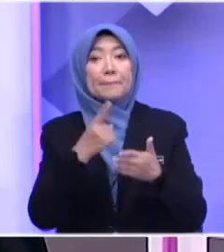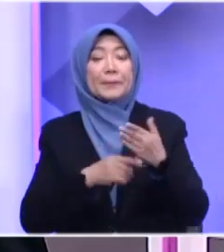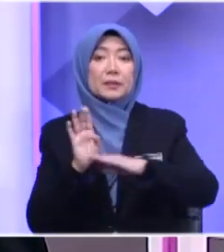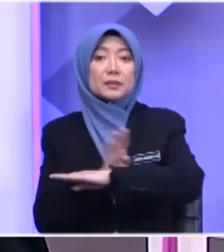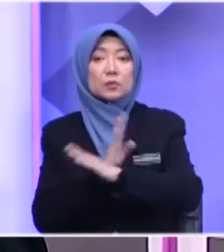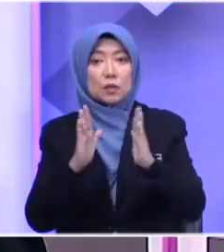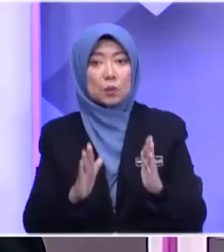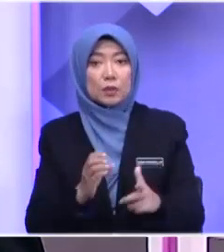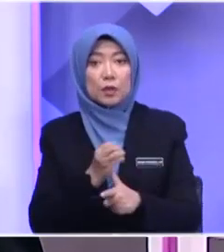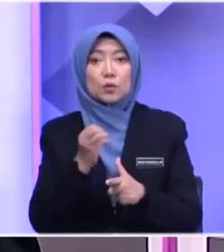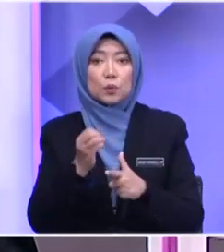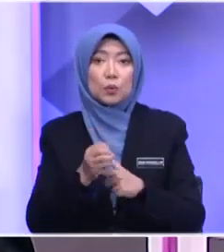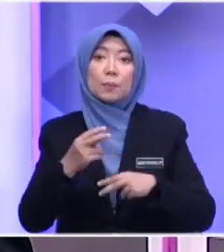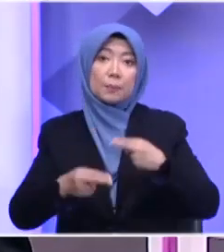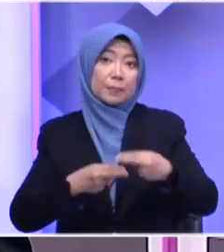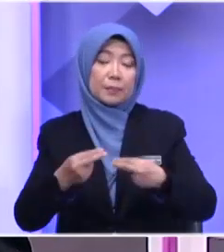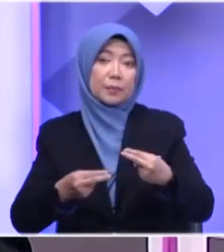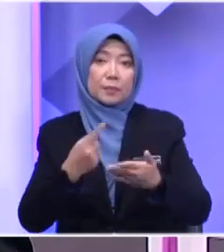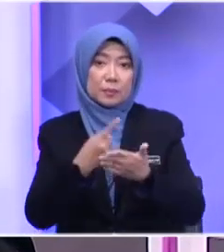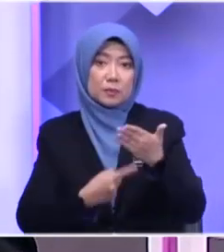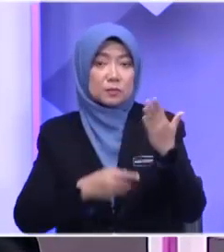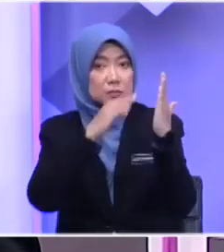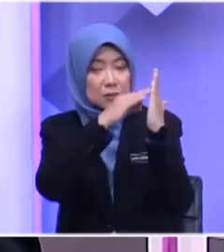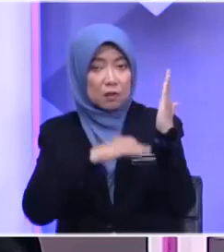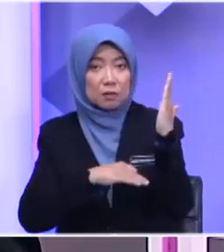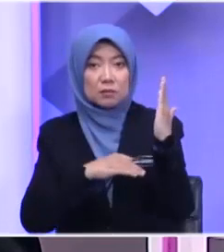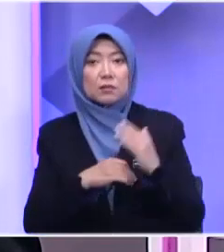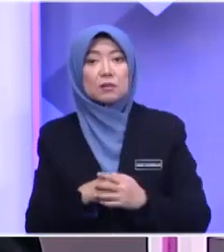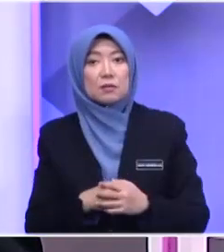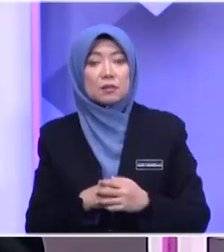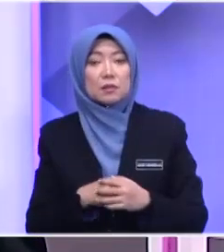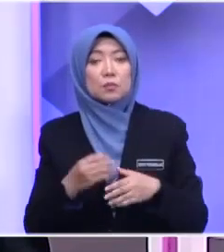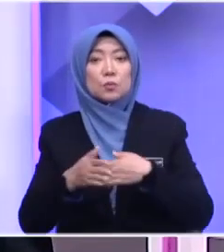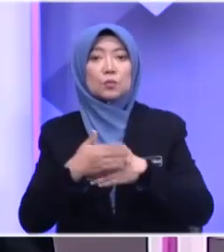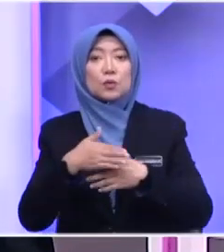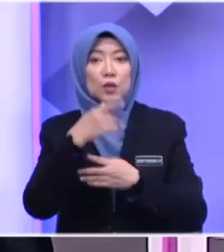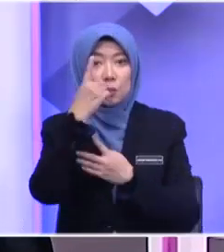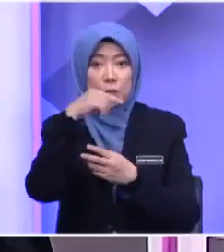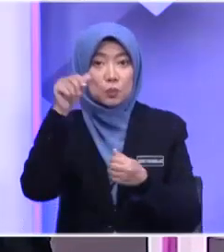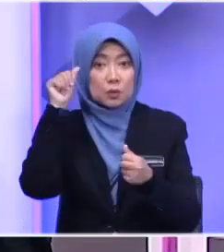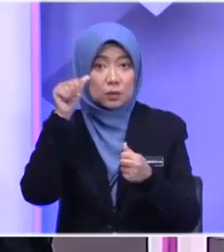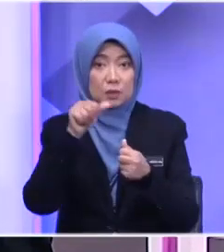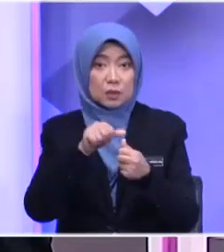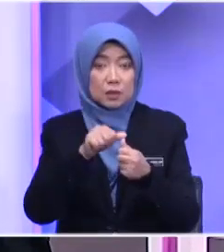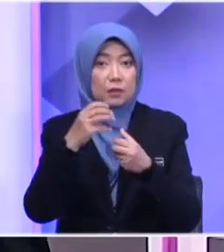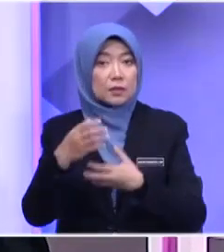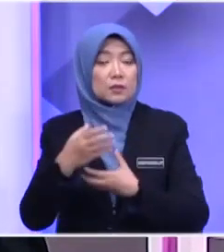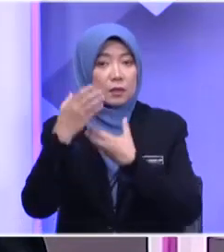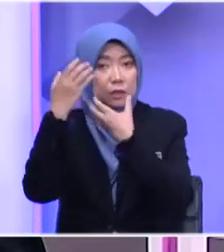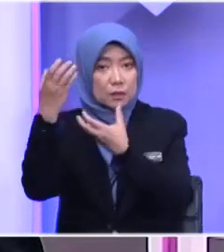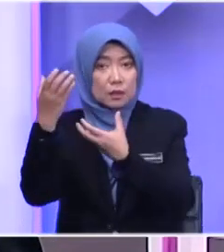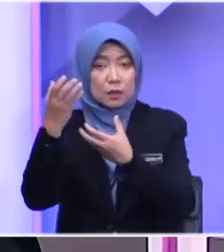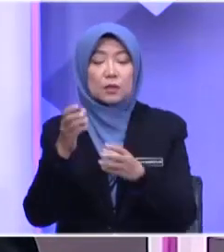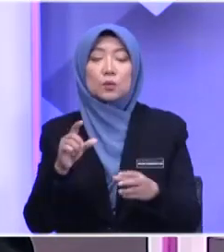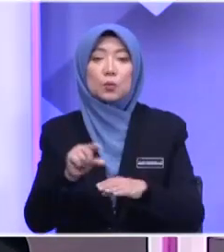scene-scene boleh juga cara begitu cuma enak dapatkan mudah untuk Ingatlah murid dicadangkan menggunakan